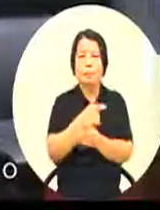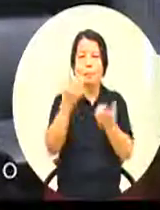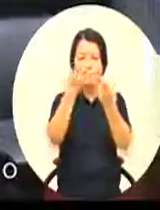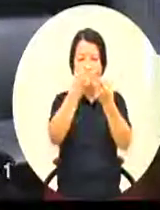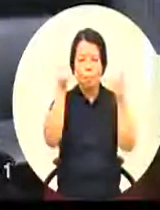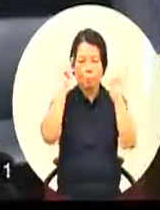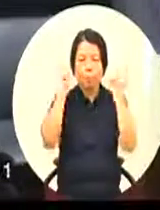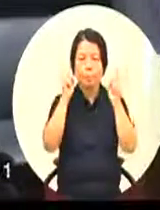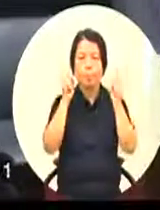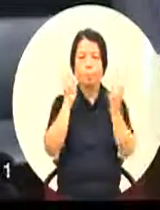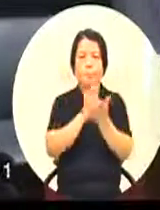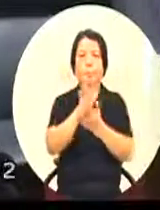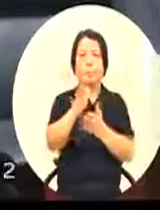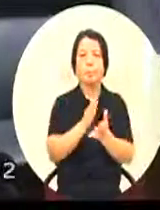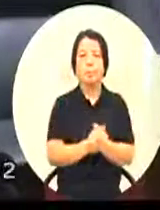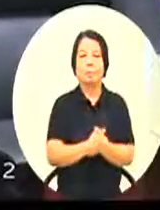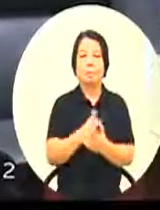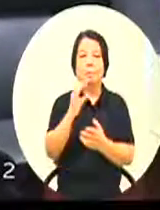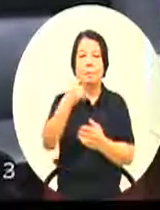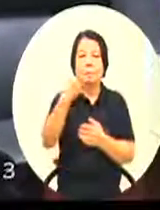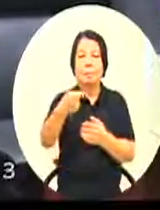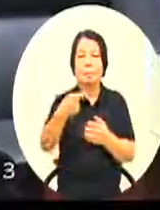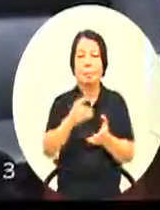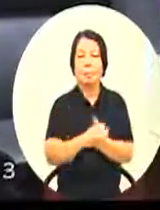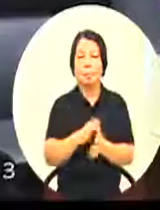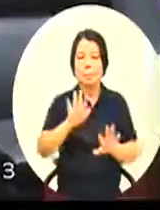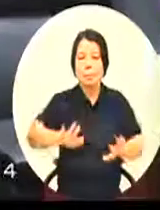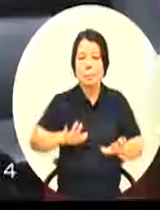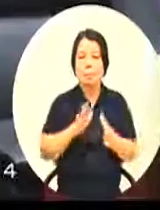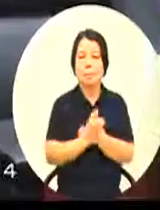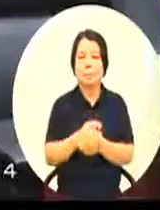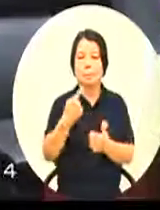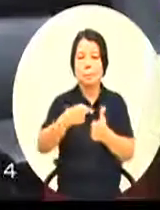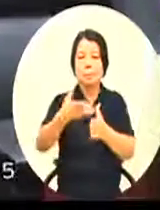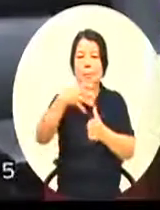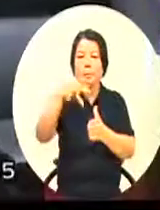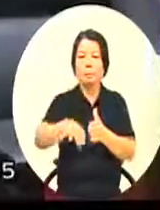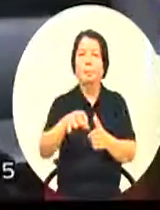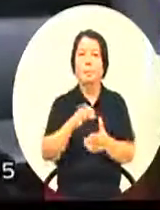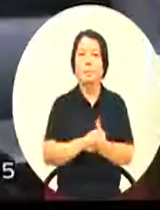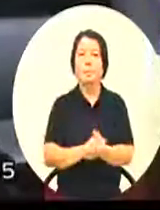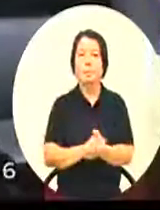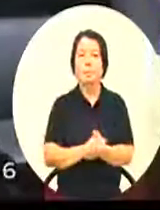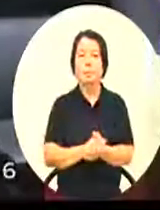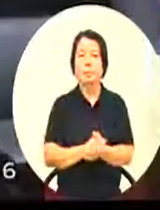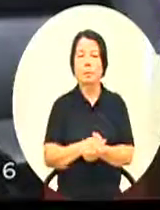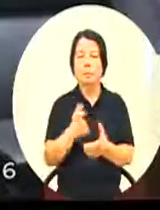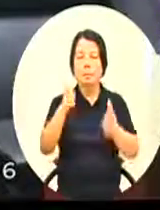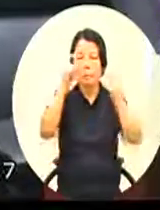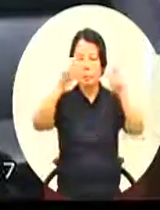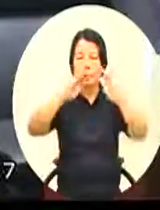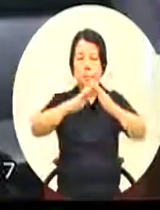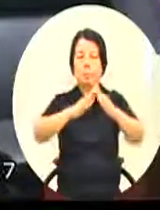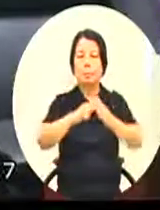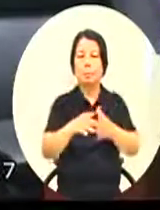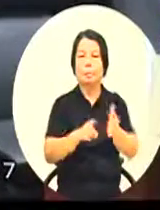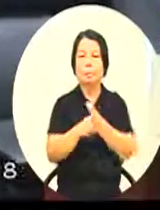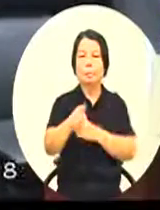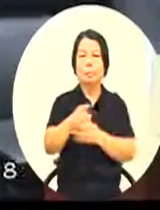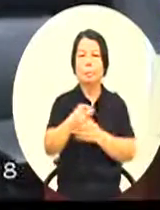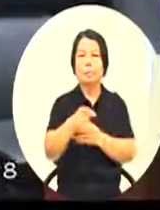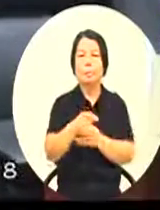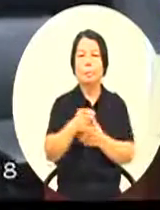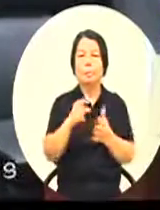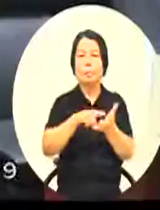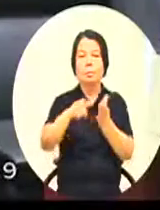后，万一我们有拿到了，我们以我们现在教育局这边的我们的高雄市的专利，在电